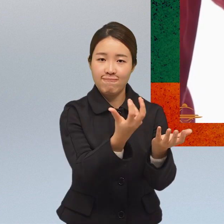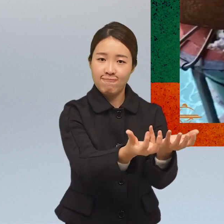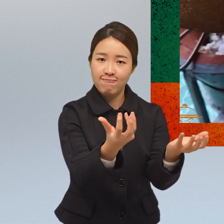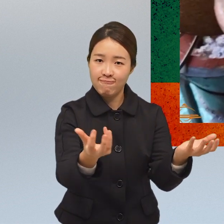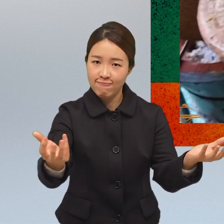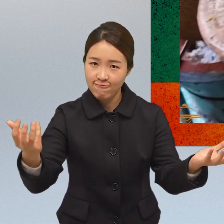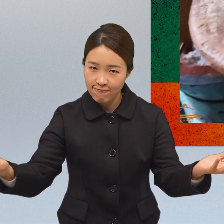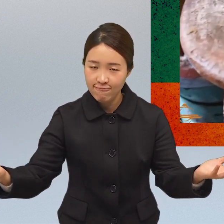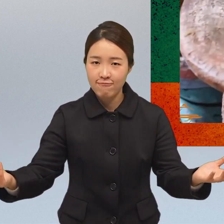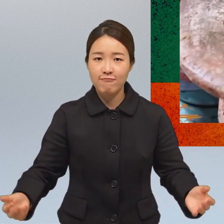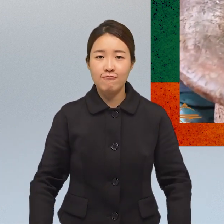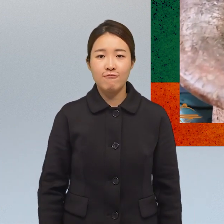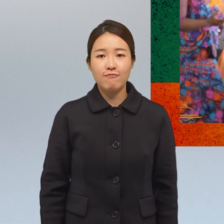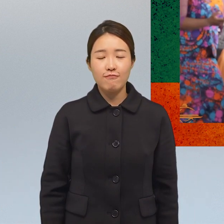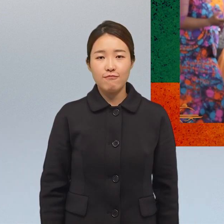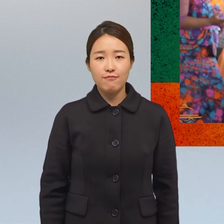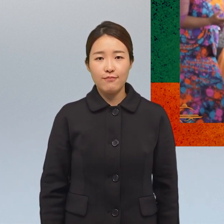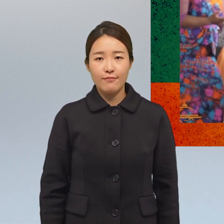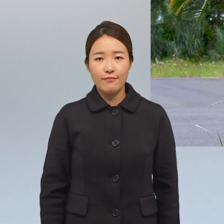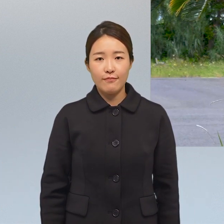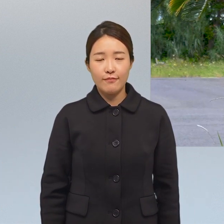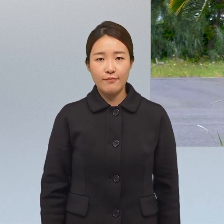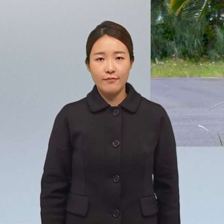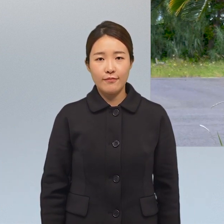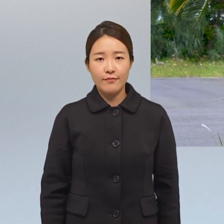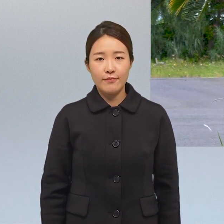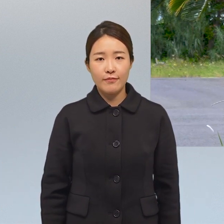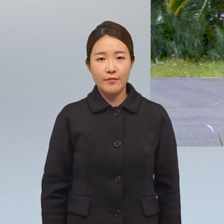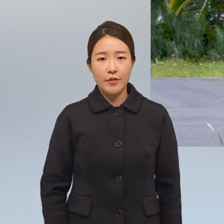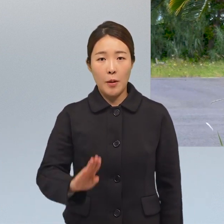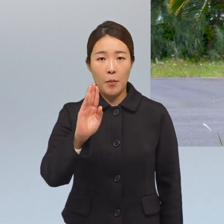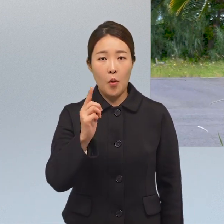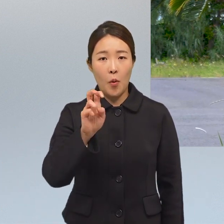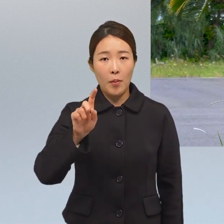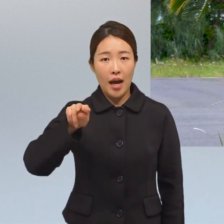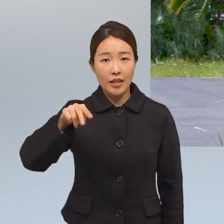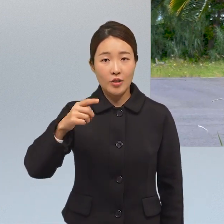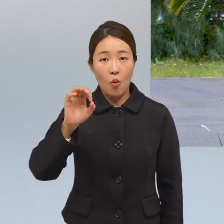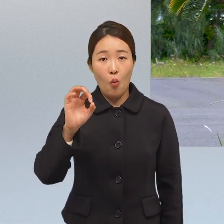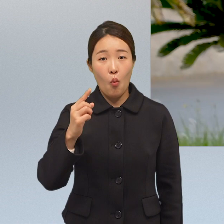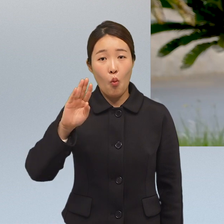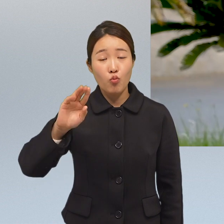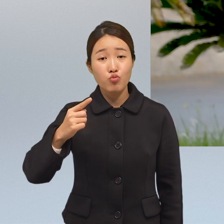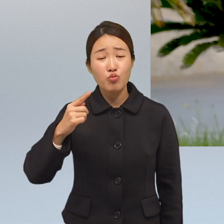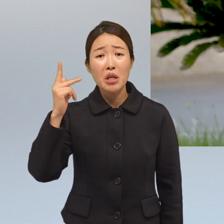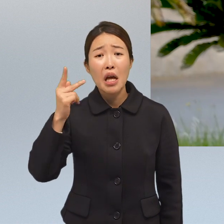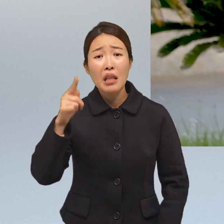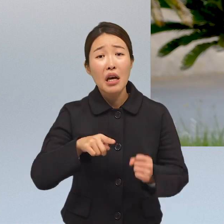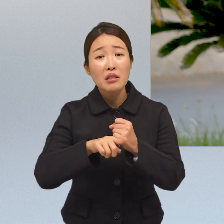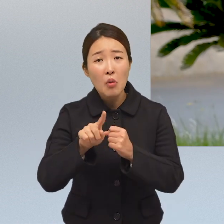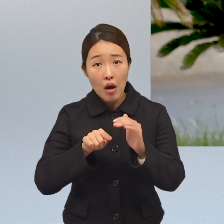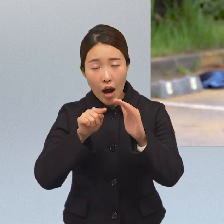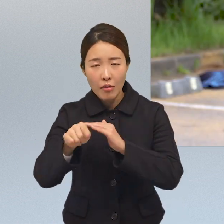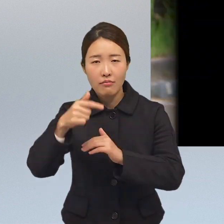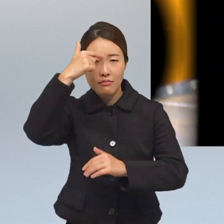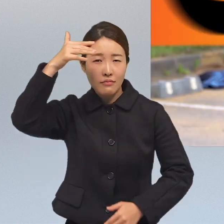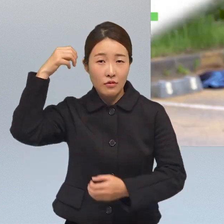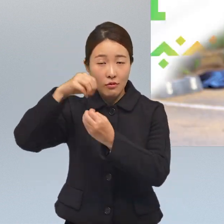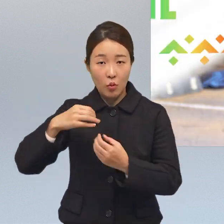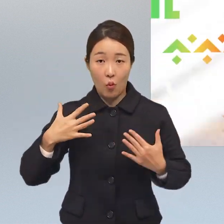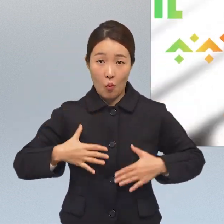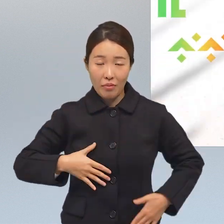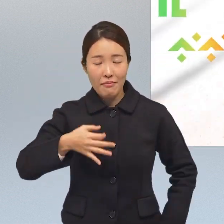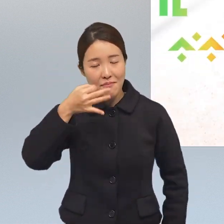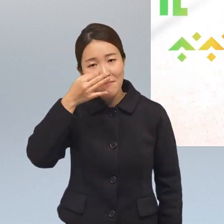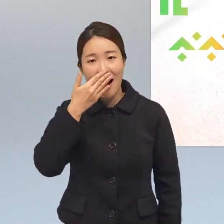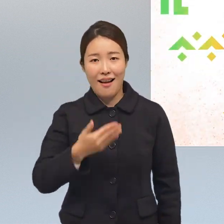네. 그 케냐 음식도 이제 전시하고 막 네네. 그래서 보마스 오브 케냐 가면 전통 의복을 볼 수 있습니다.